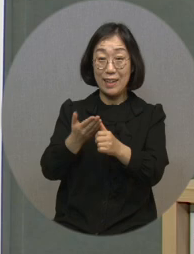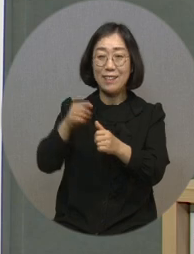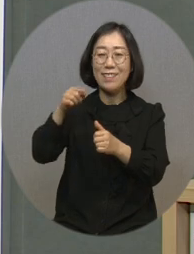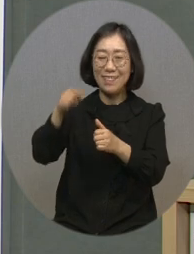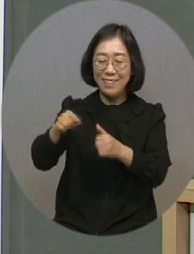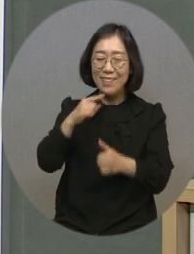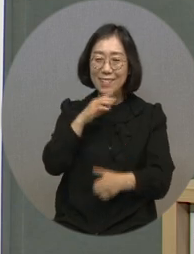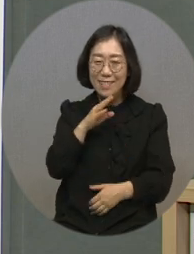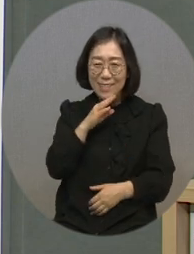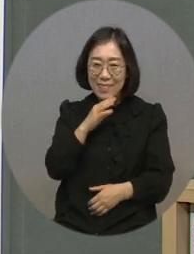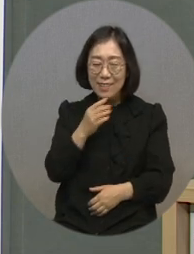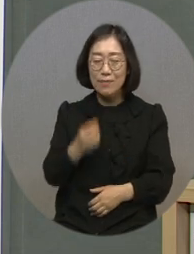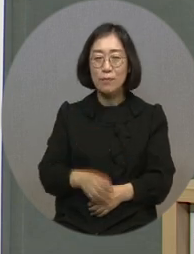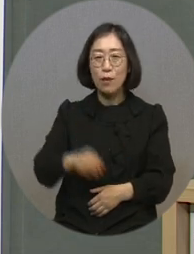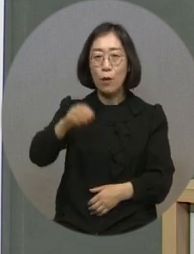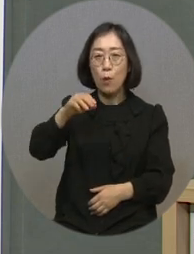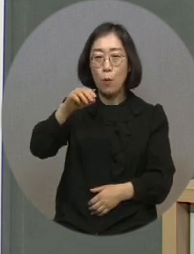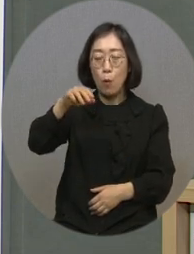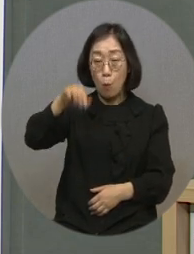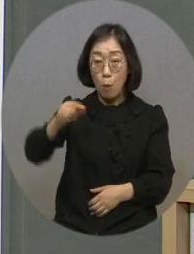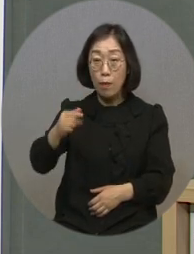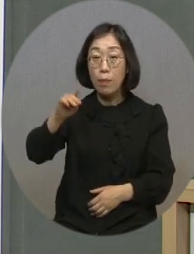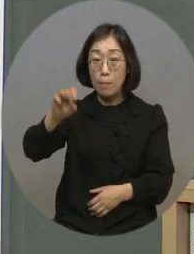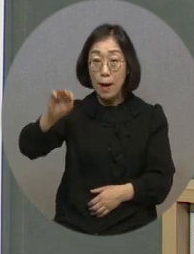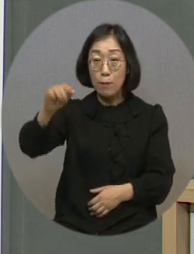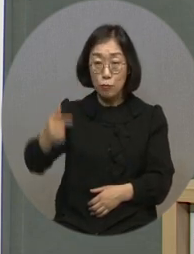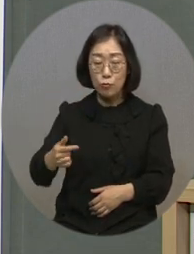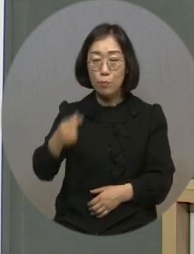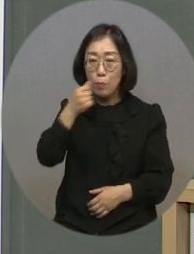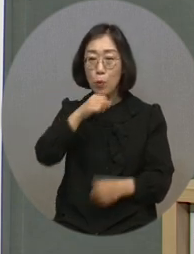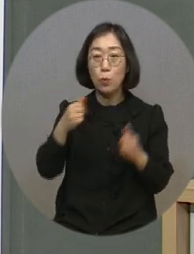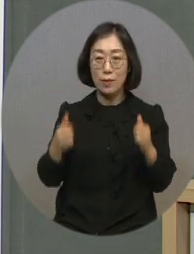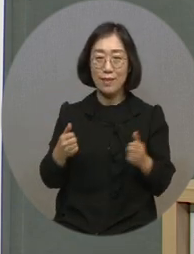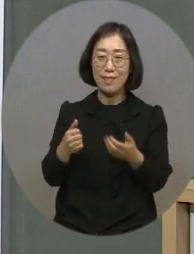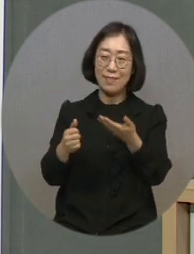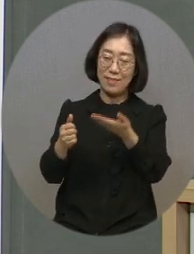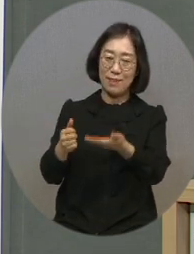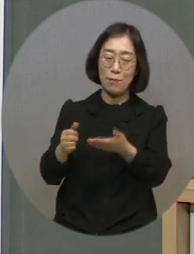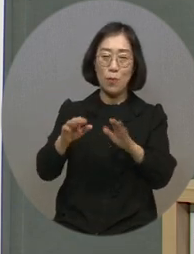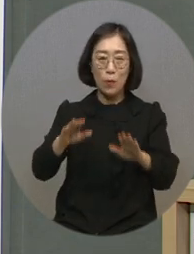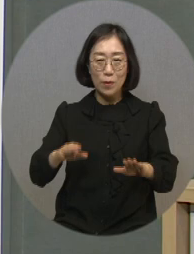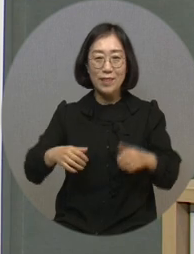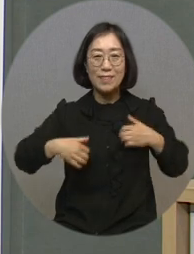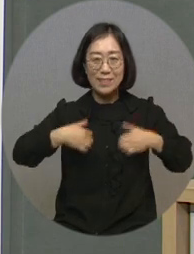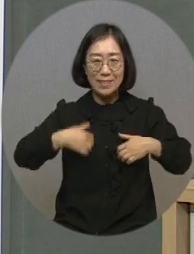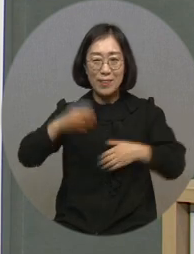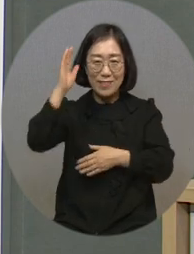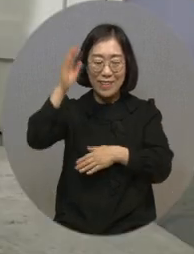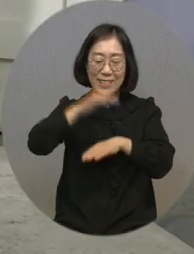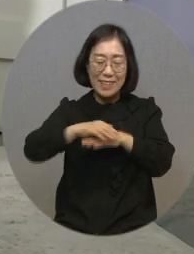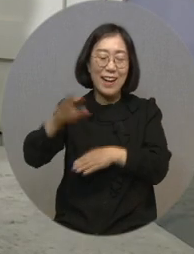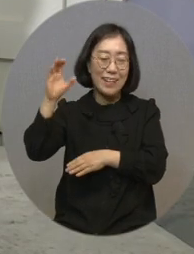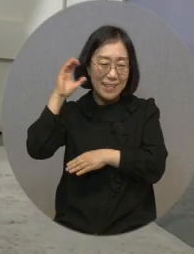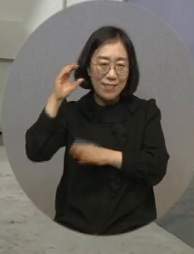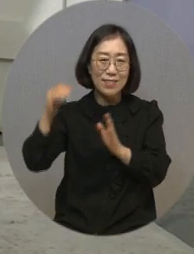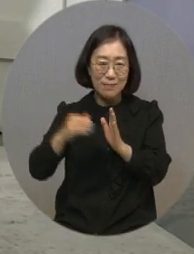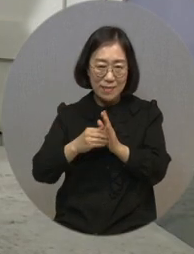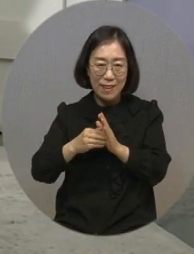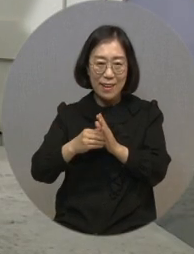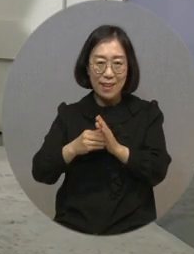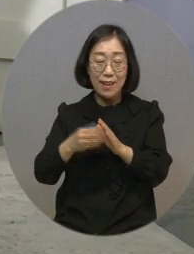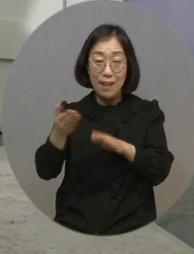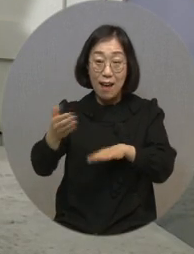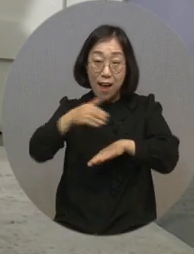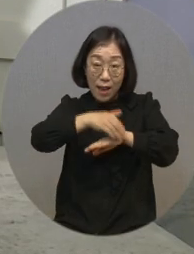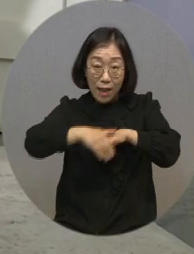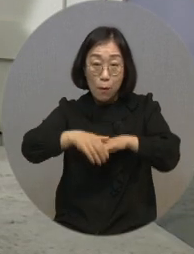틀림없어 보이는 우리 권방문 변호사님. 오늘 참 재밌는 얘기 많이 들었습니다. 고맙습니다. 아무쪼록 계획한